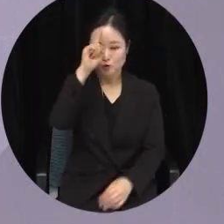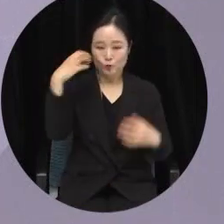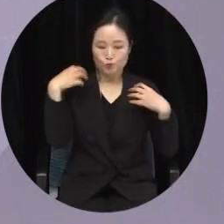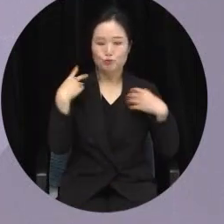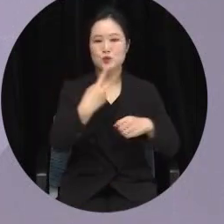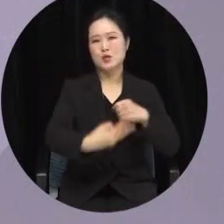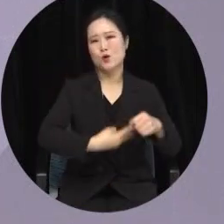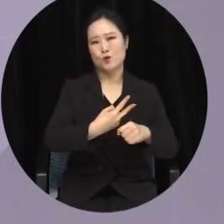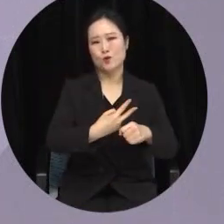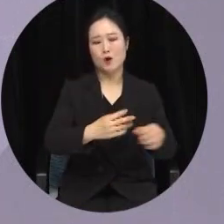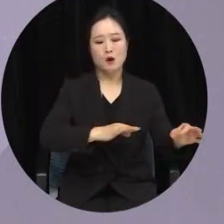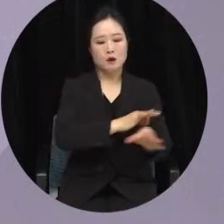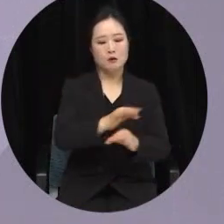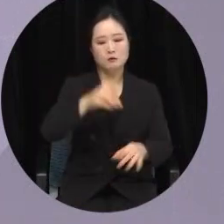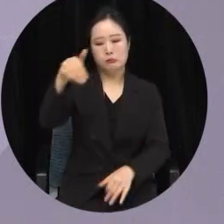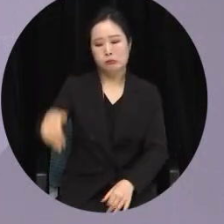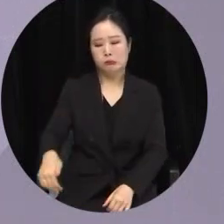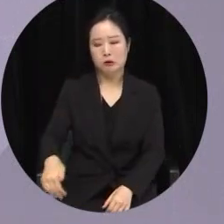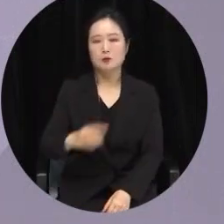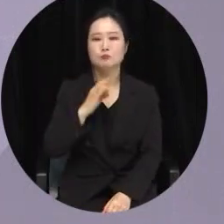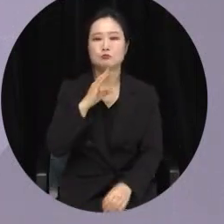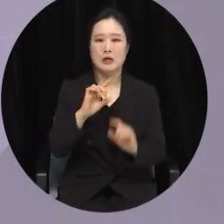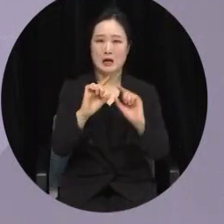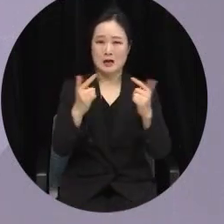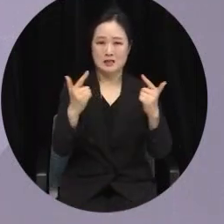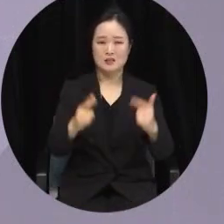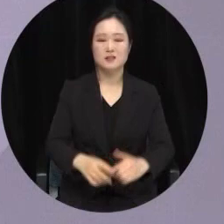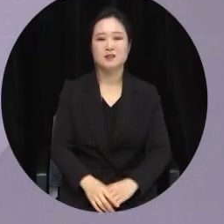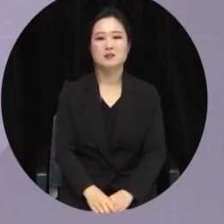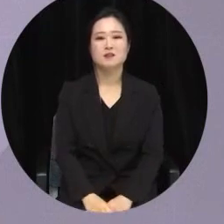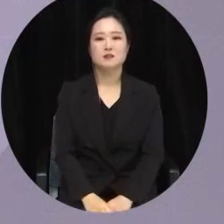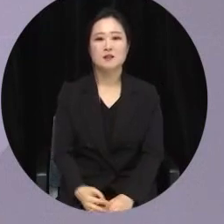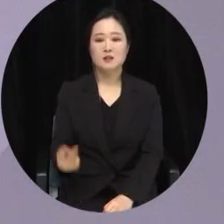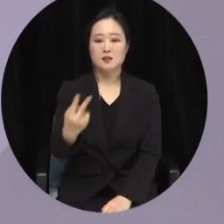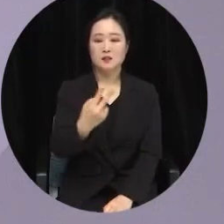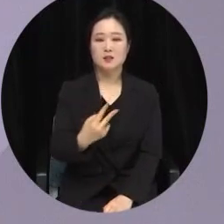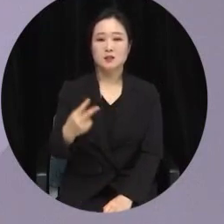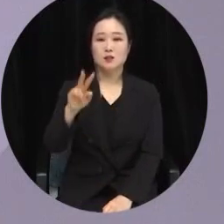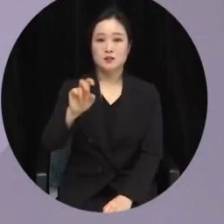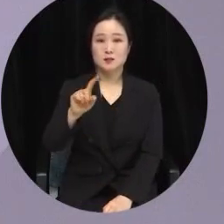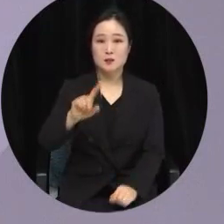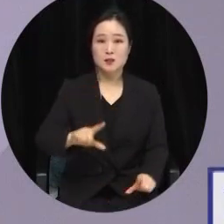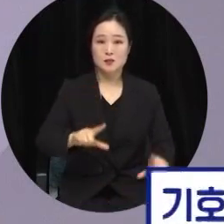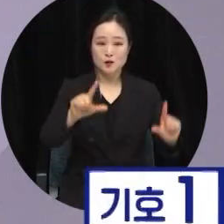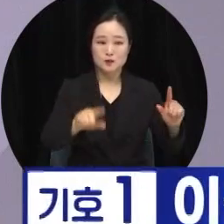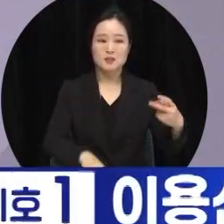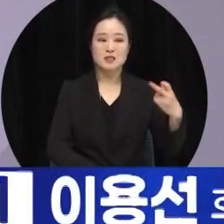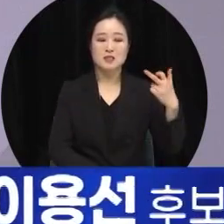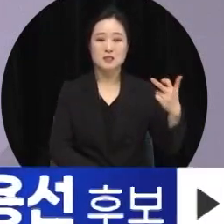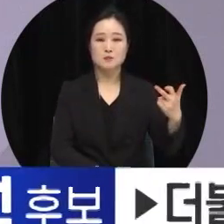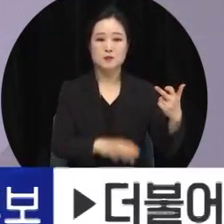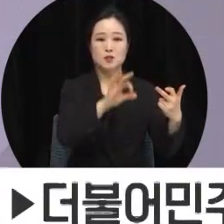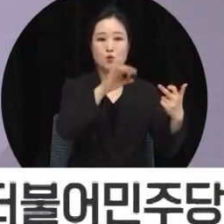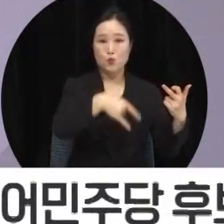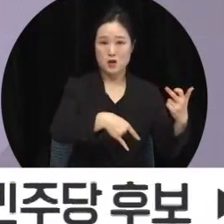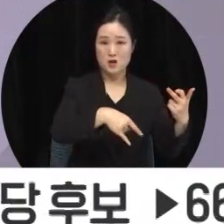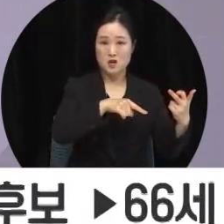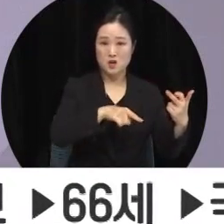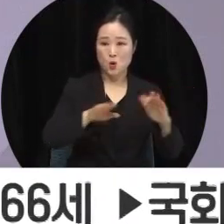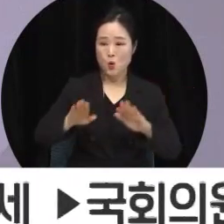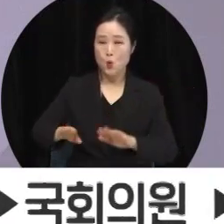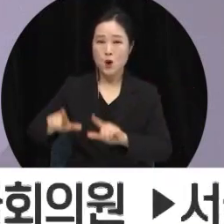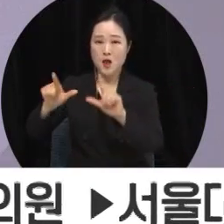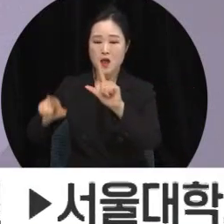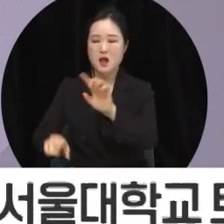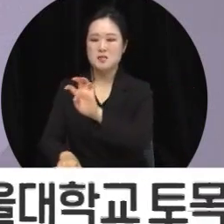것이 아닙니다. 국제연구관에 따르면 21년 17위였던 자유민주주의 지수가 올 초